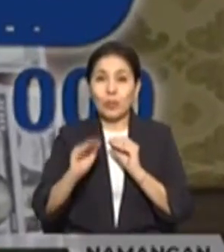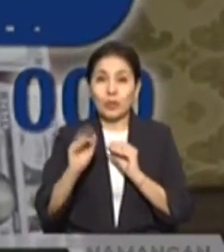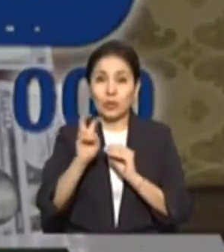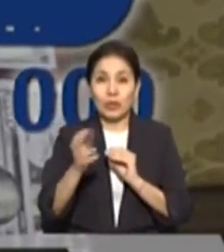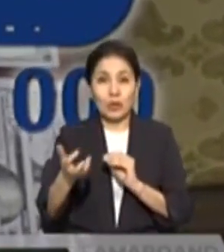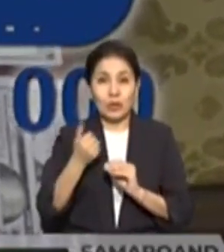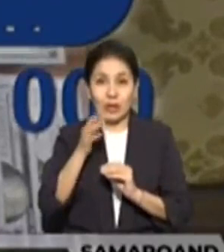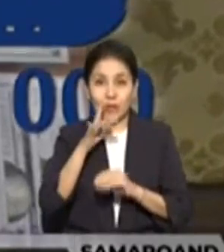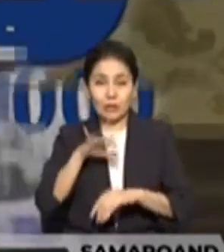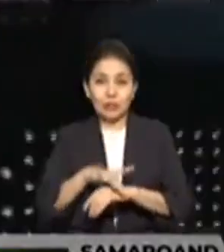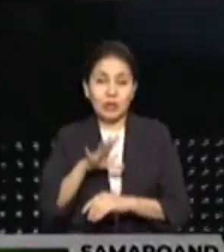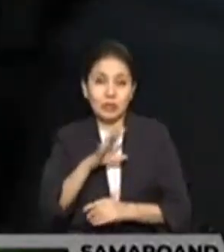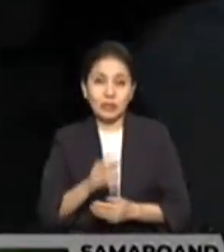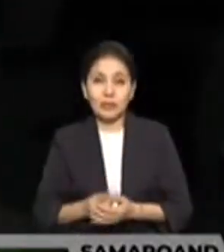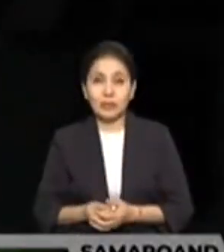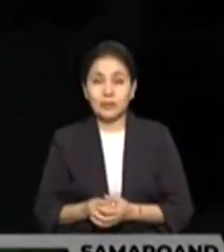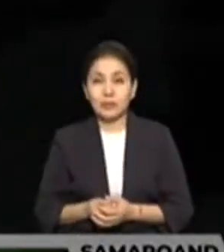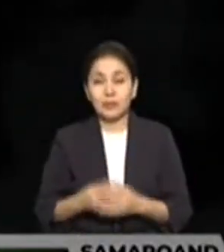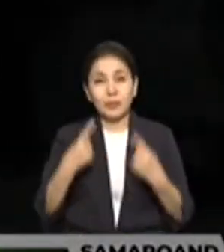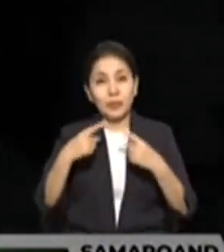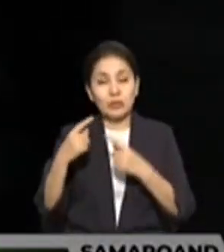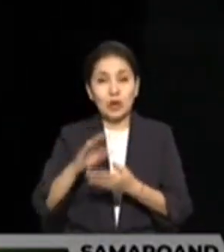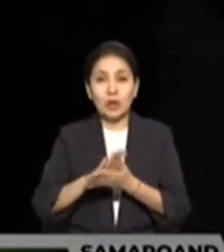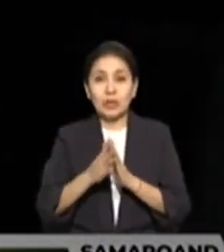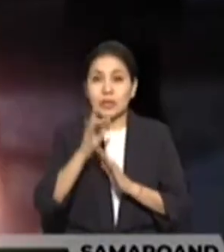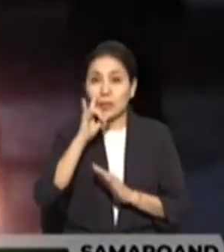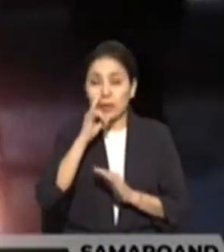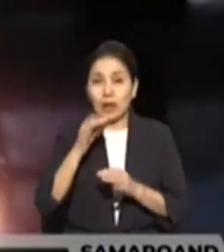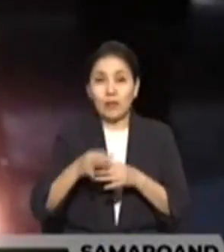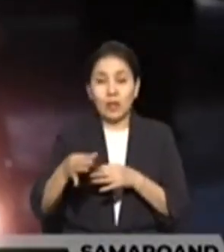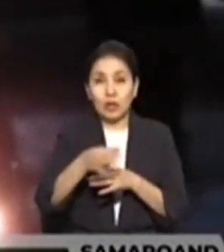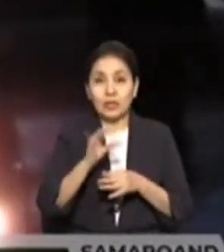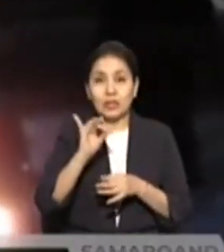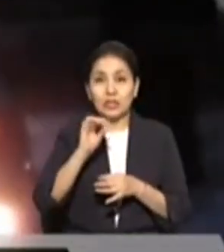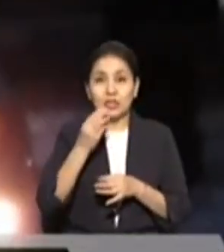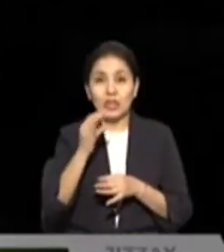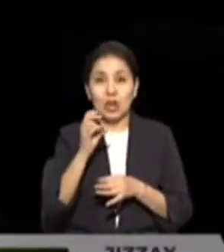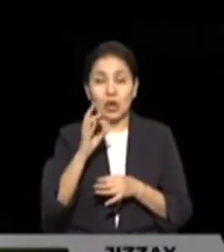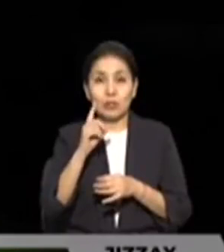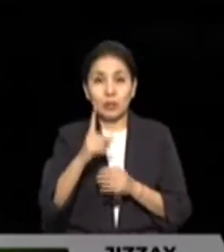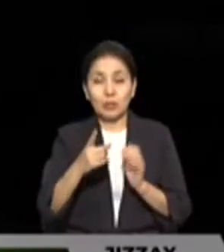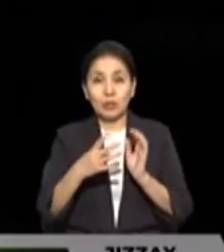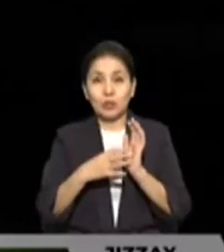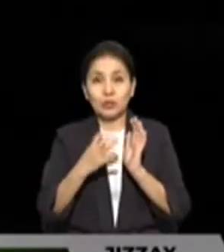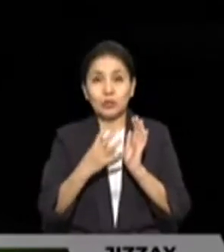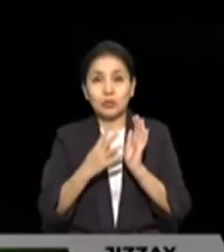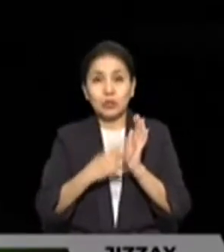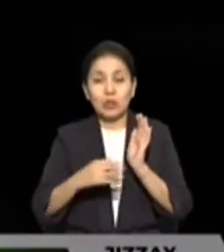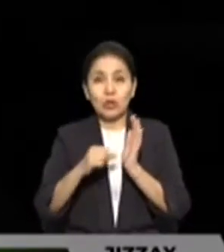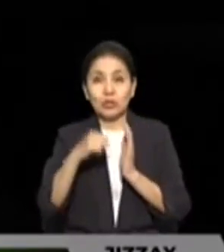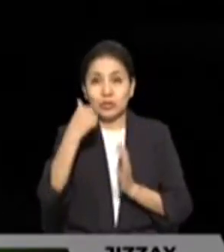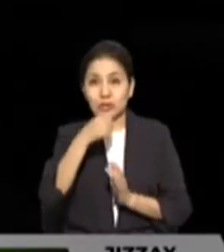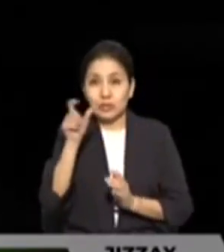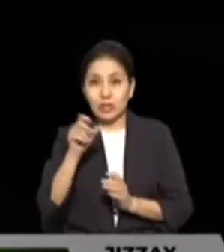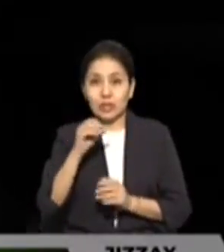dollari olgan vaqtida ushlandi. Boshqa bir holatda esa Samarqand viloyatining Ishtixon tumanida yashovchi 1996-yilda tug'ilgan